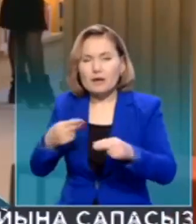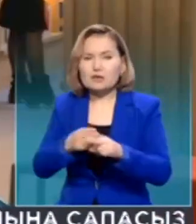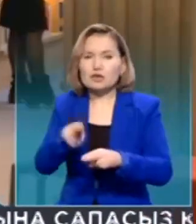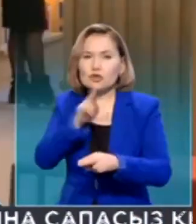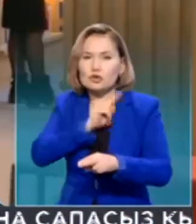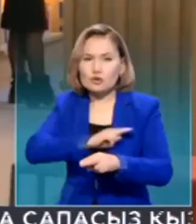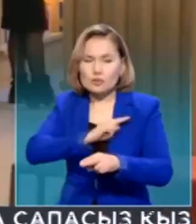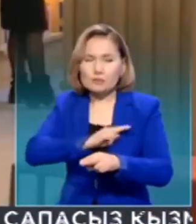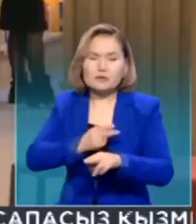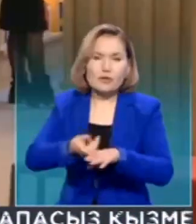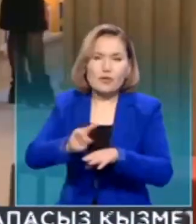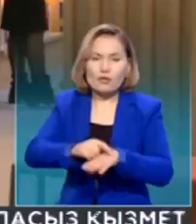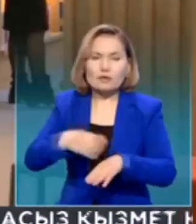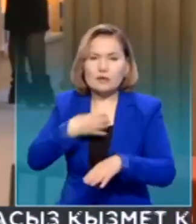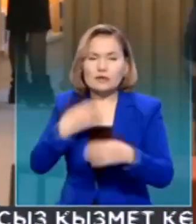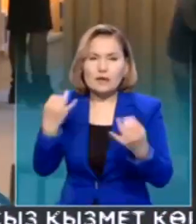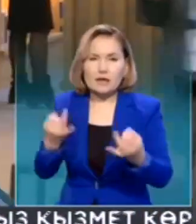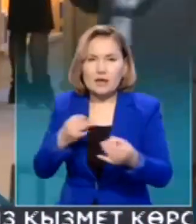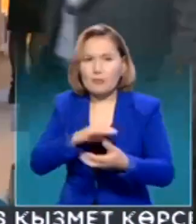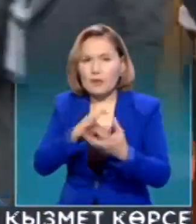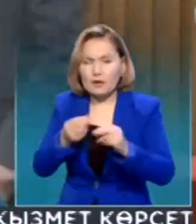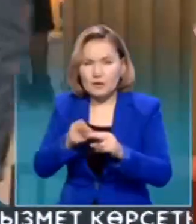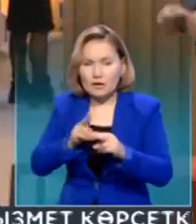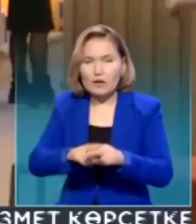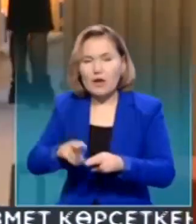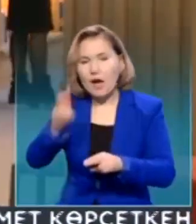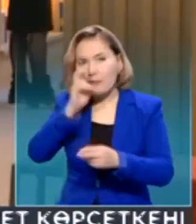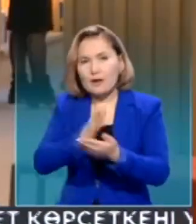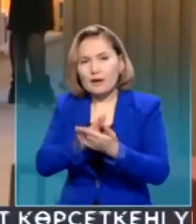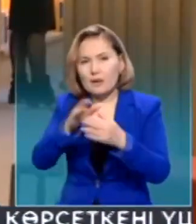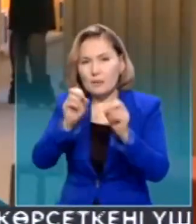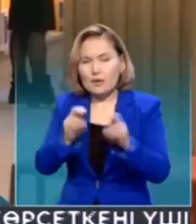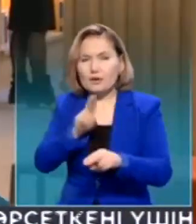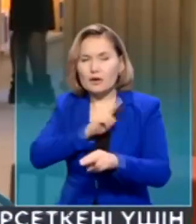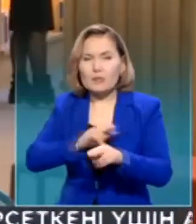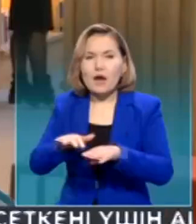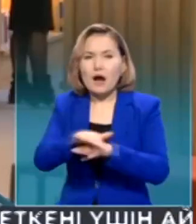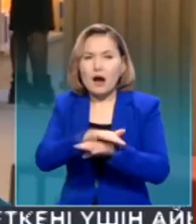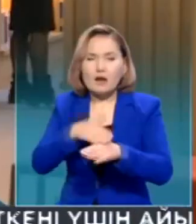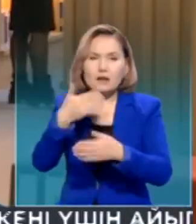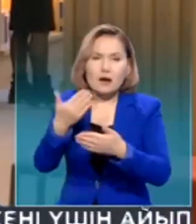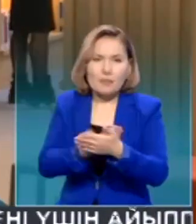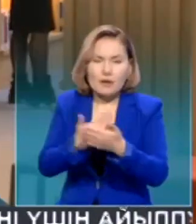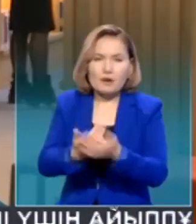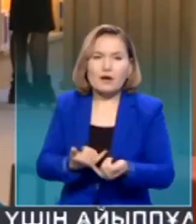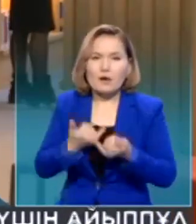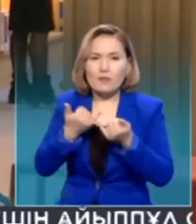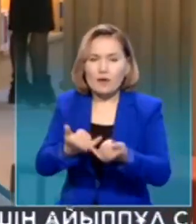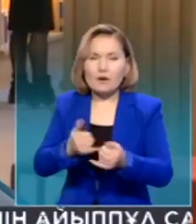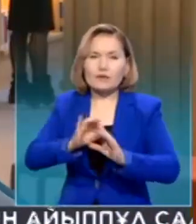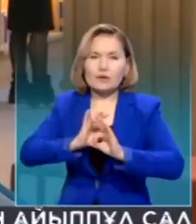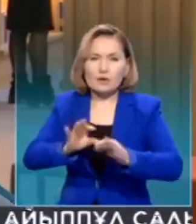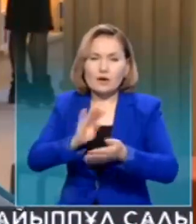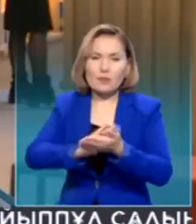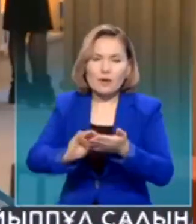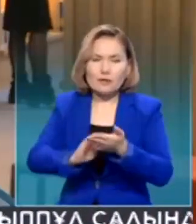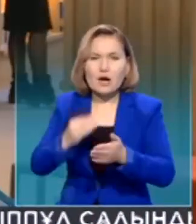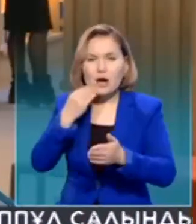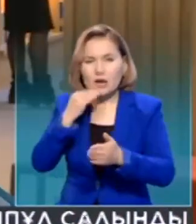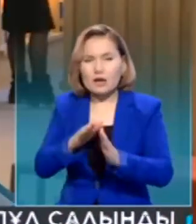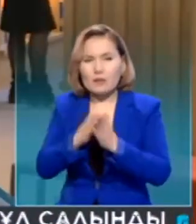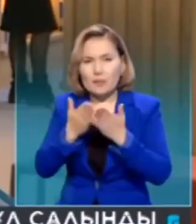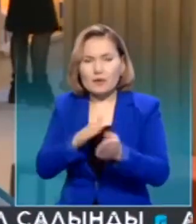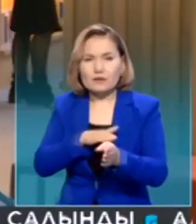жоқ екенін түсіндім. Бірақ журналистер де баспасөз хатшылары да бір мақсатта, яғни халыққа ақпарат беру үшін жұмыс істейді. Сондықтан ол ақпараттың сапалы әрі